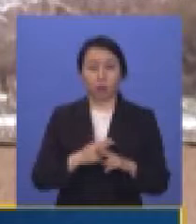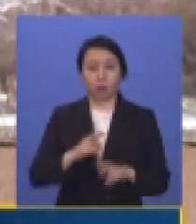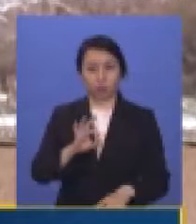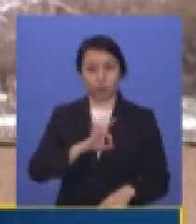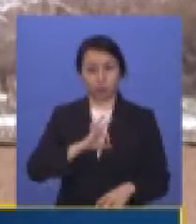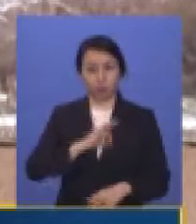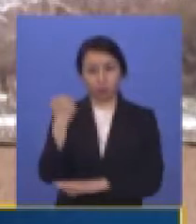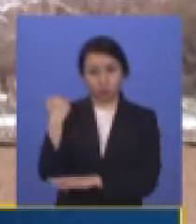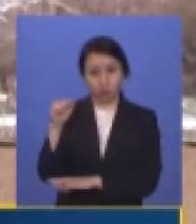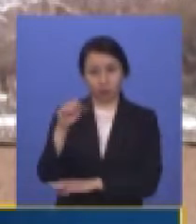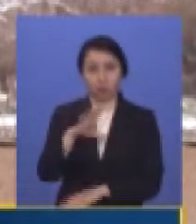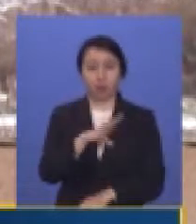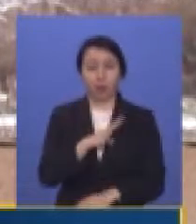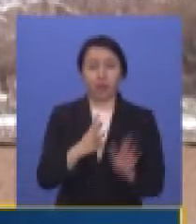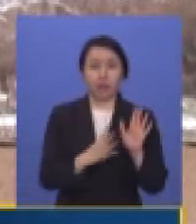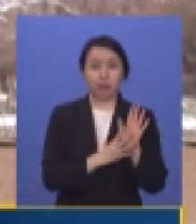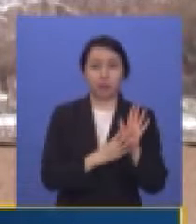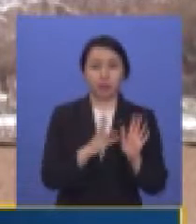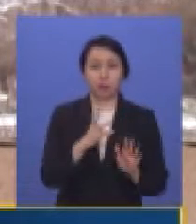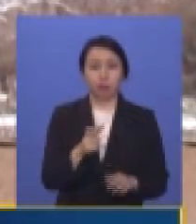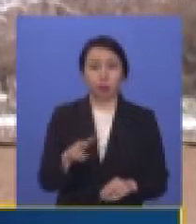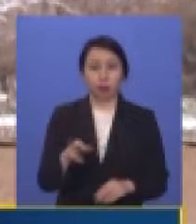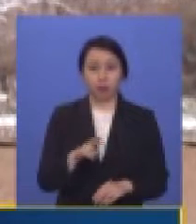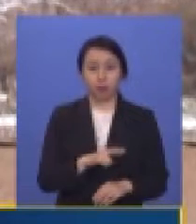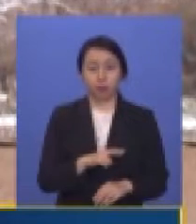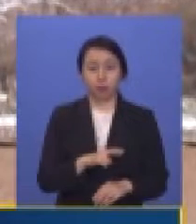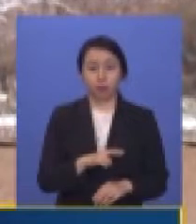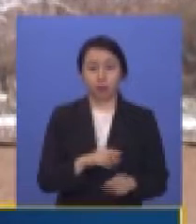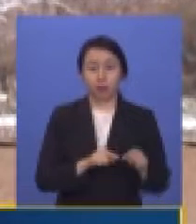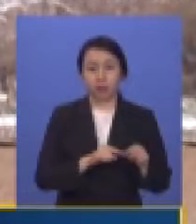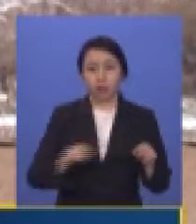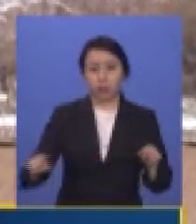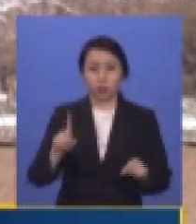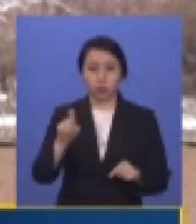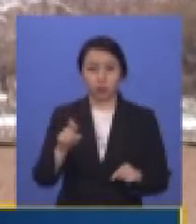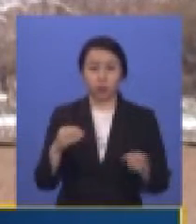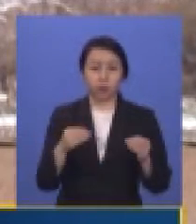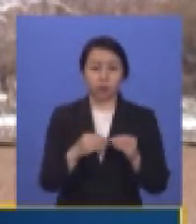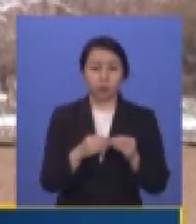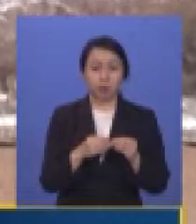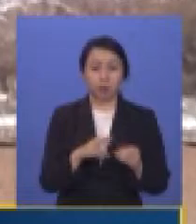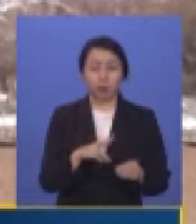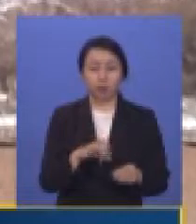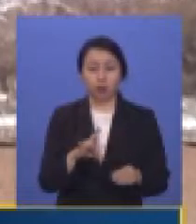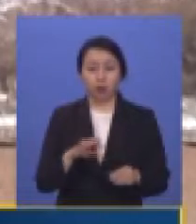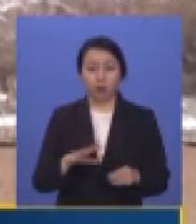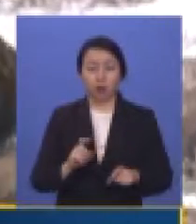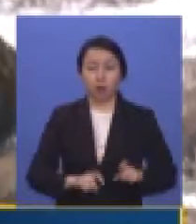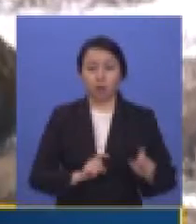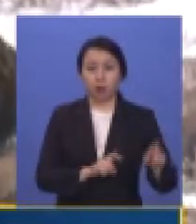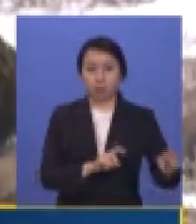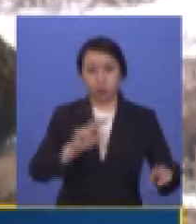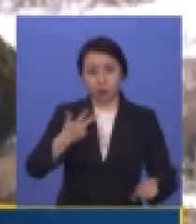я выиграл 9 мая на дистанции 110 метров с барьерами, где пробежал я